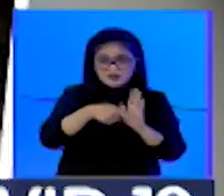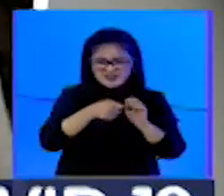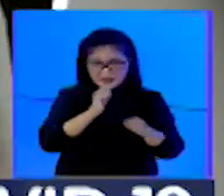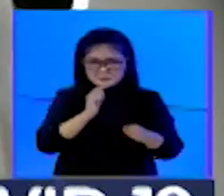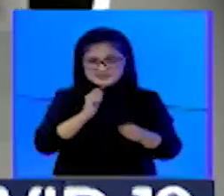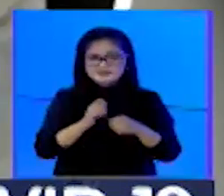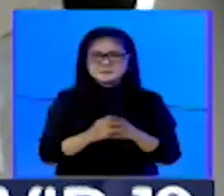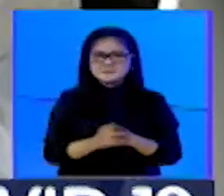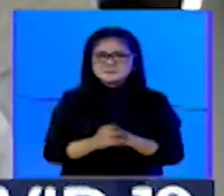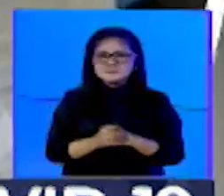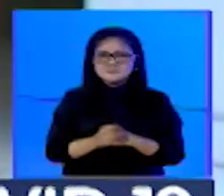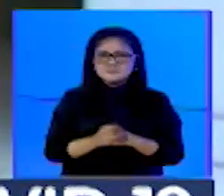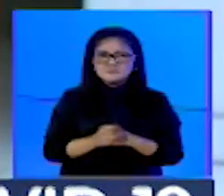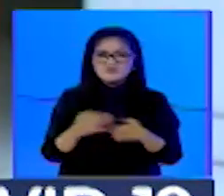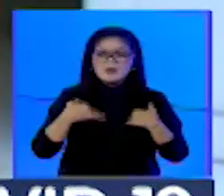Ya, mudah-mudahan